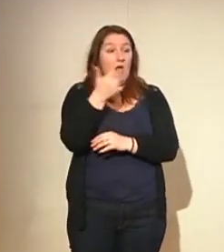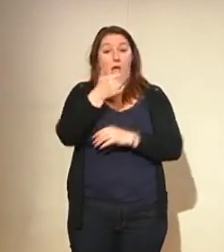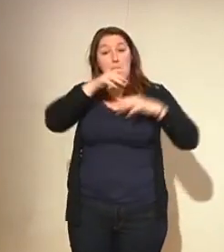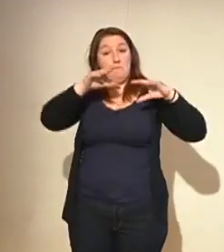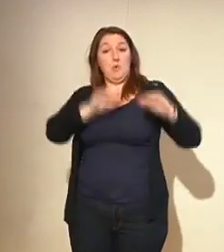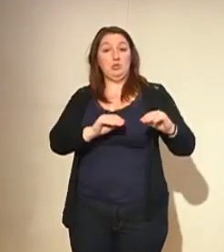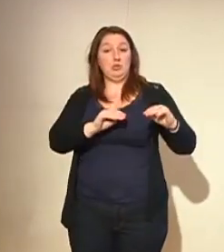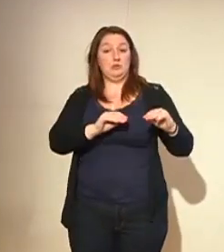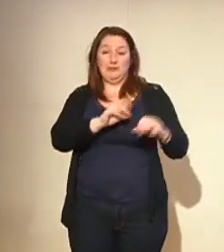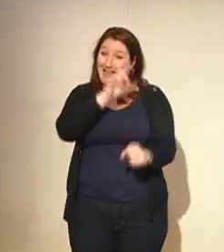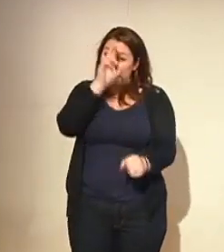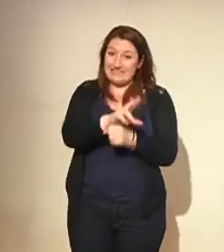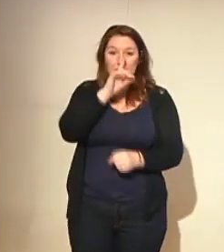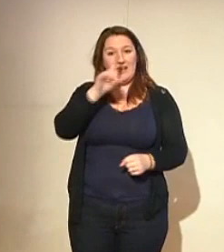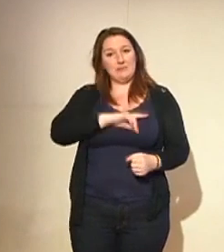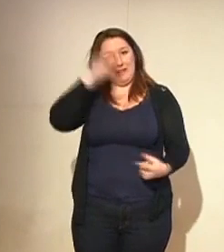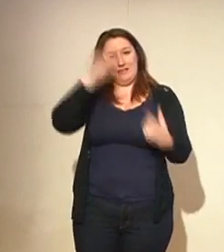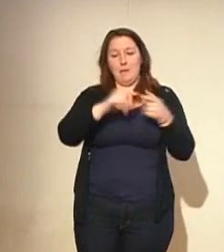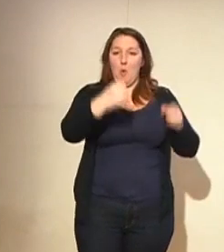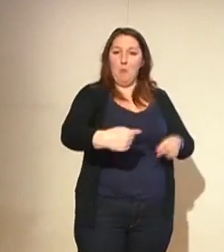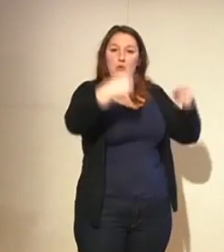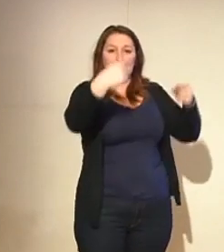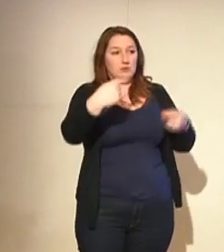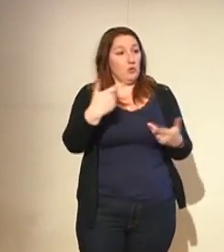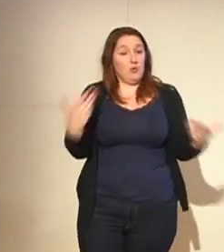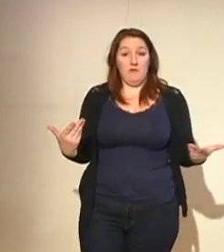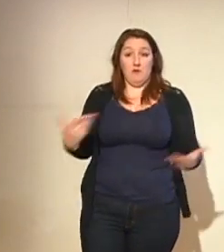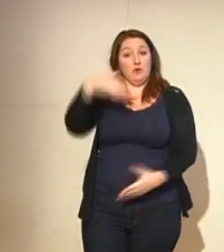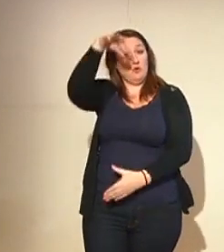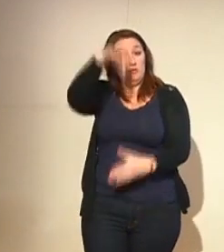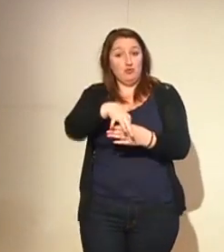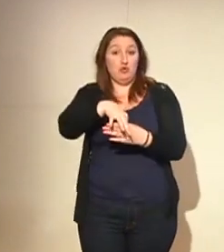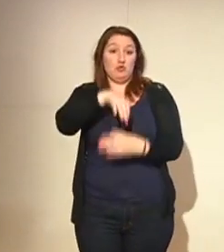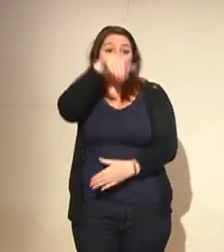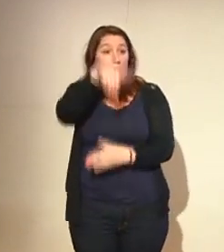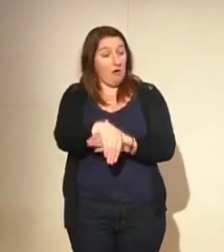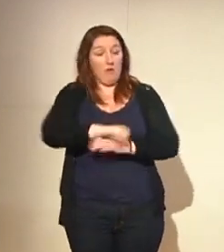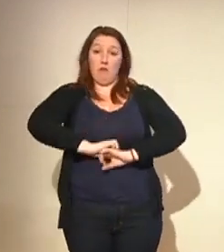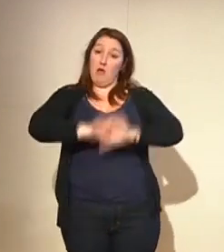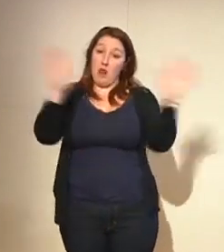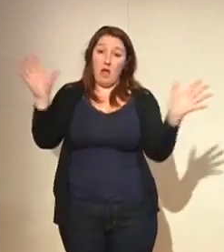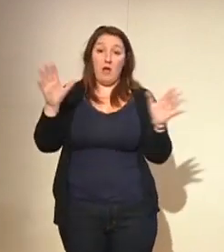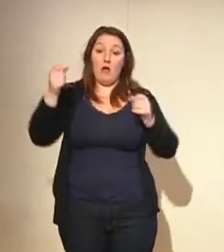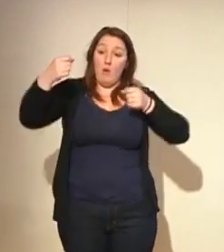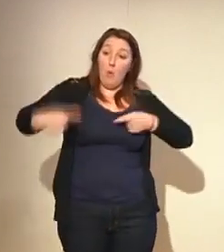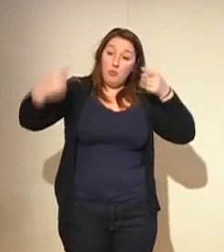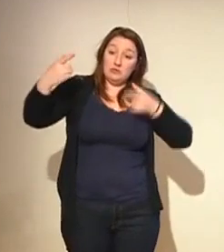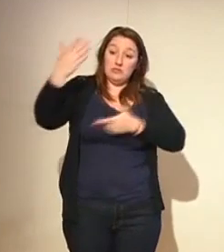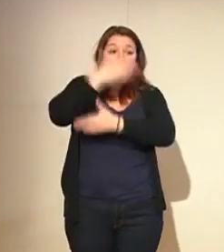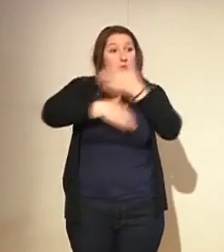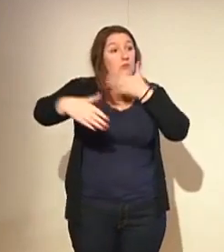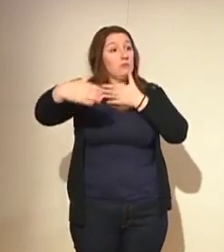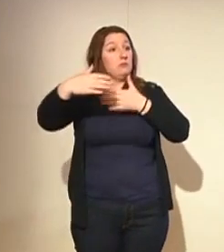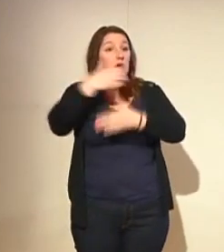poste qui était réservé à l'opposition le vote de ce soir est clair aucune des oppositions au sein du conseil municipal ne sera